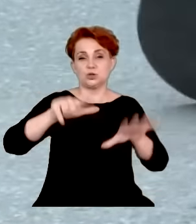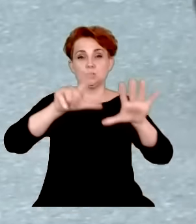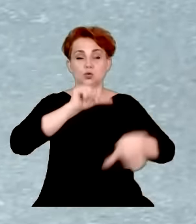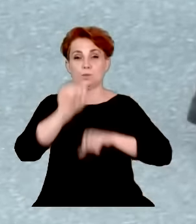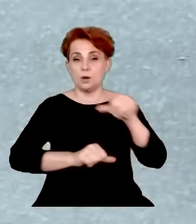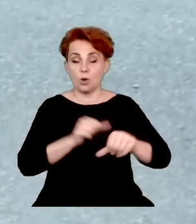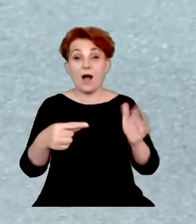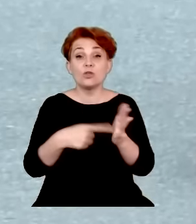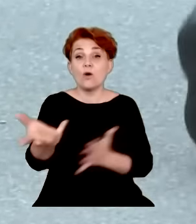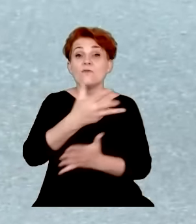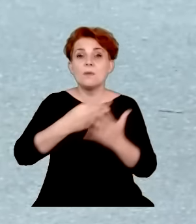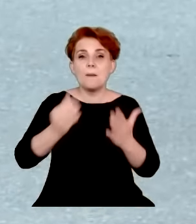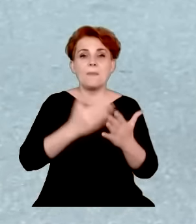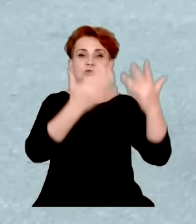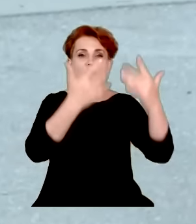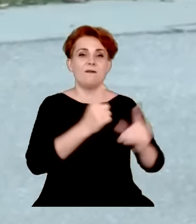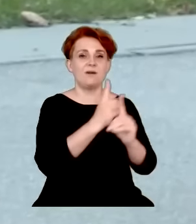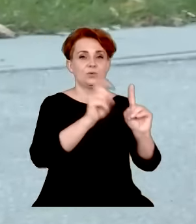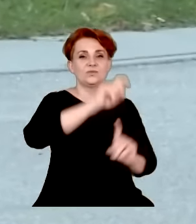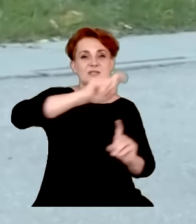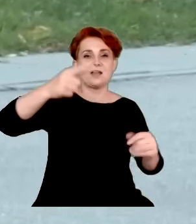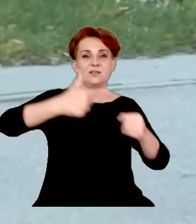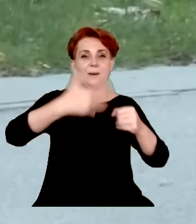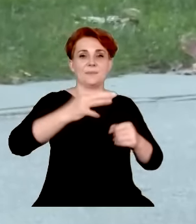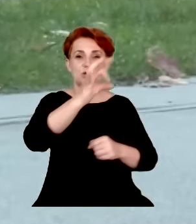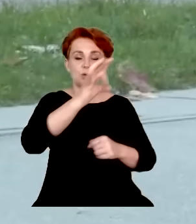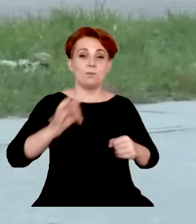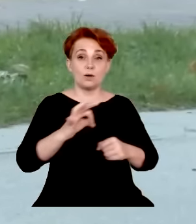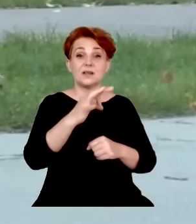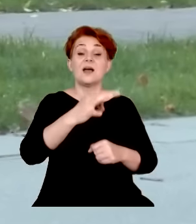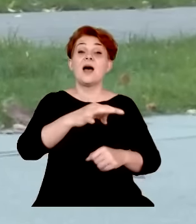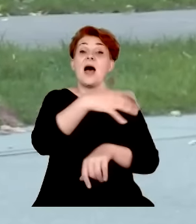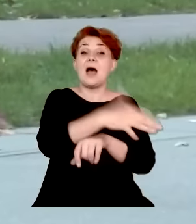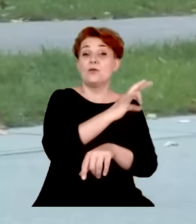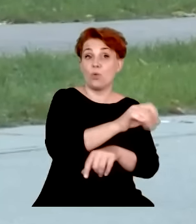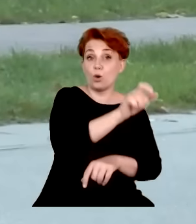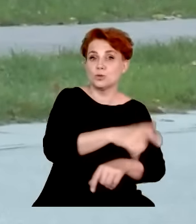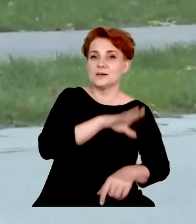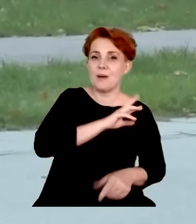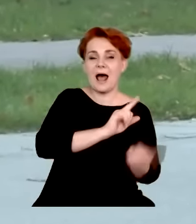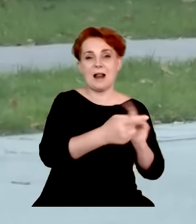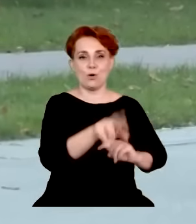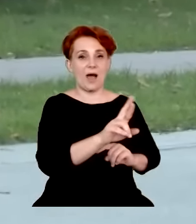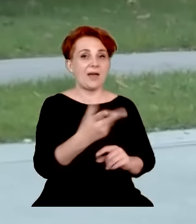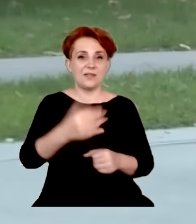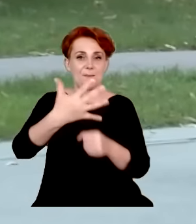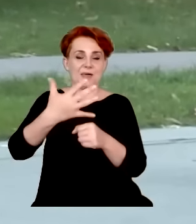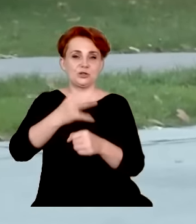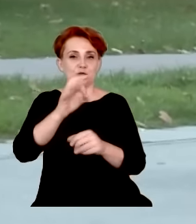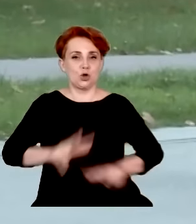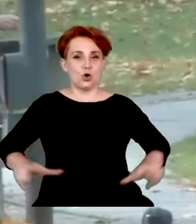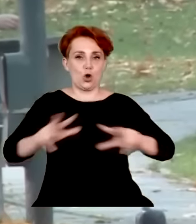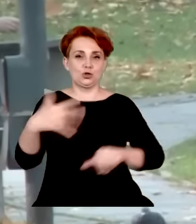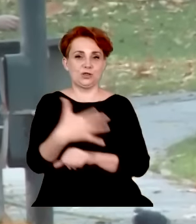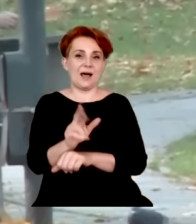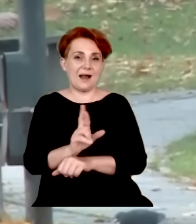wypłata będzie obliczana według wskaźnika 25% emerytury zmarłego albo renty po nim, a nie 50% renty rodzinnej przysługującej